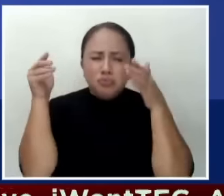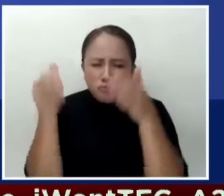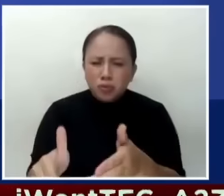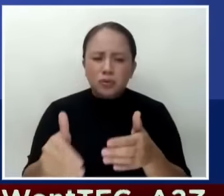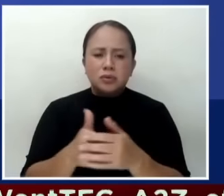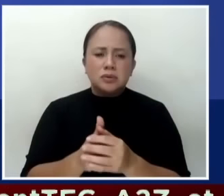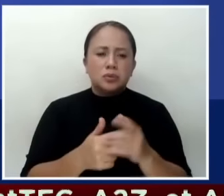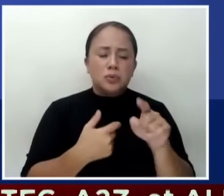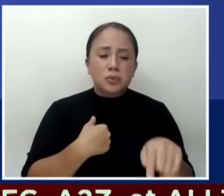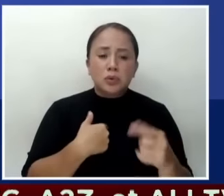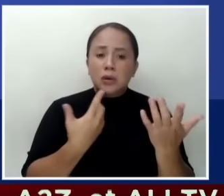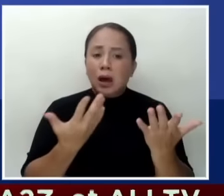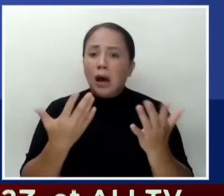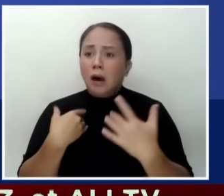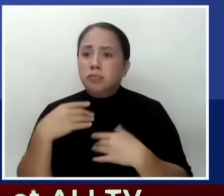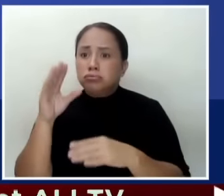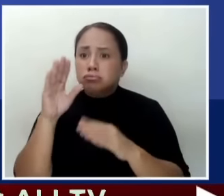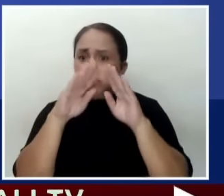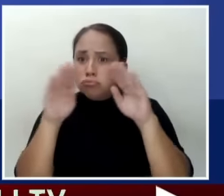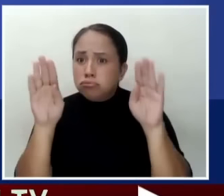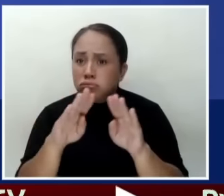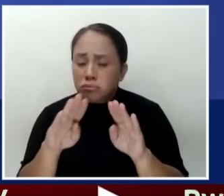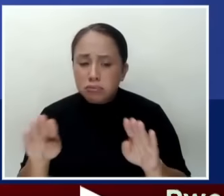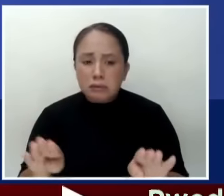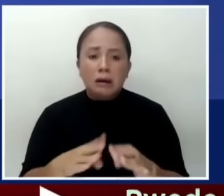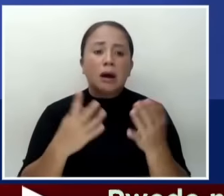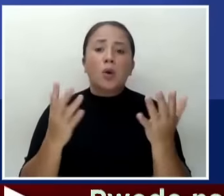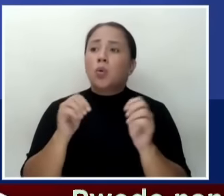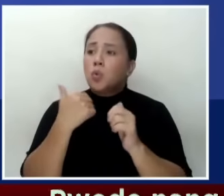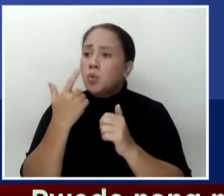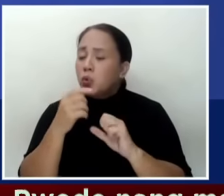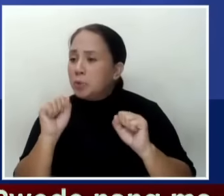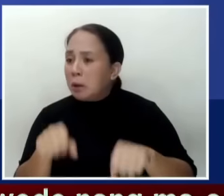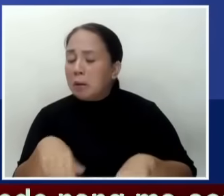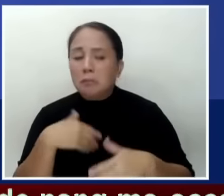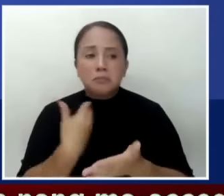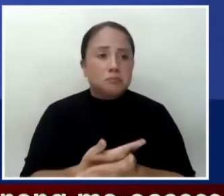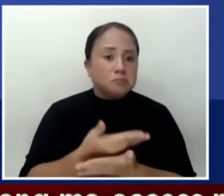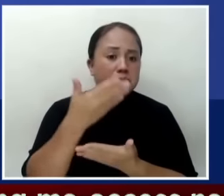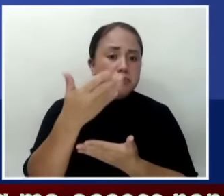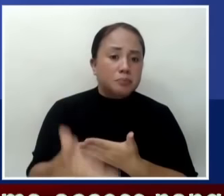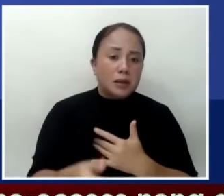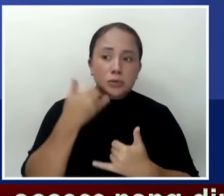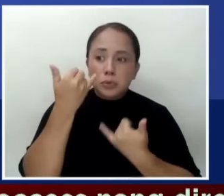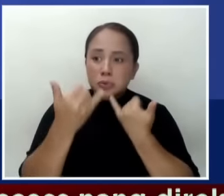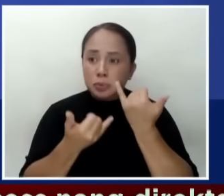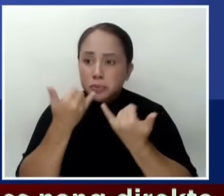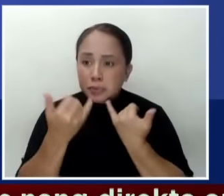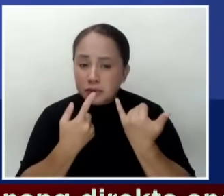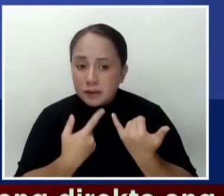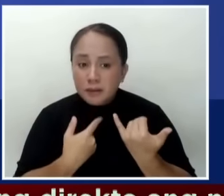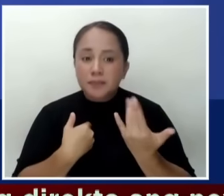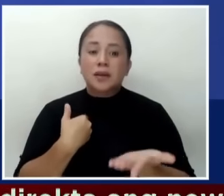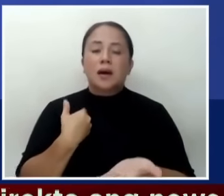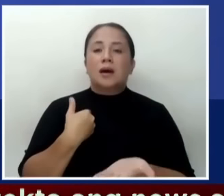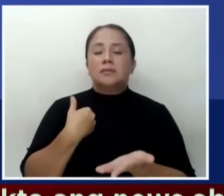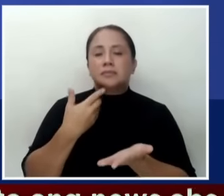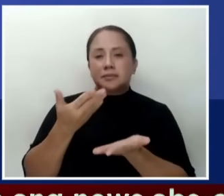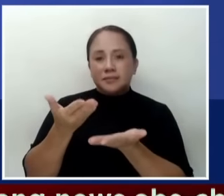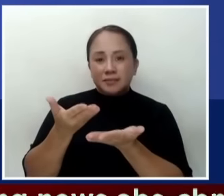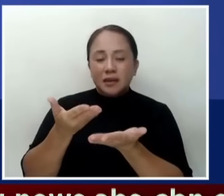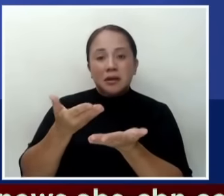Yung darating na Christmas? Kung sino yung maka-afford ng spaghetti, ng mango float, ng